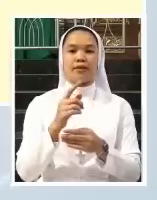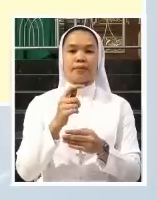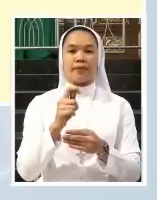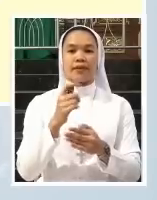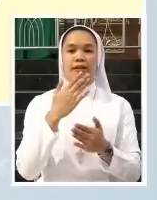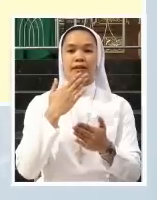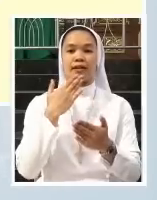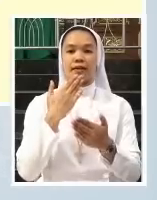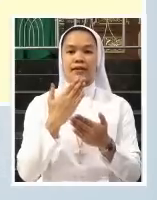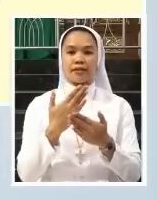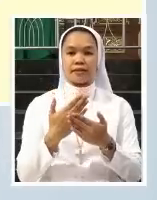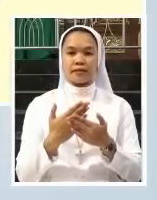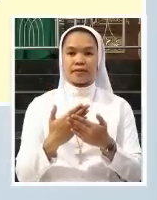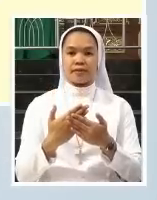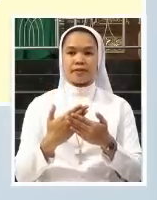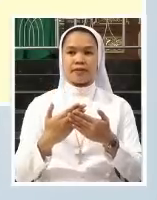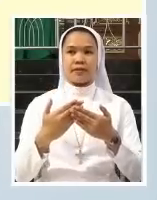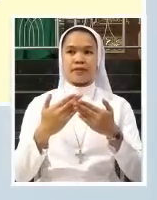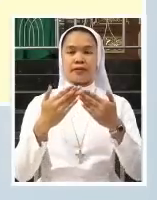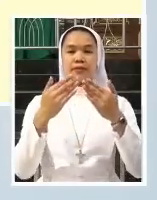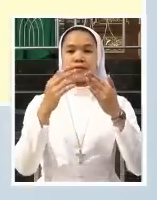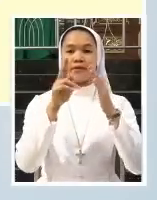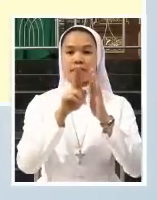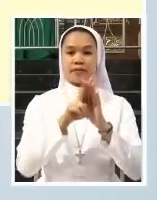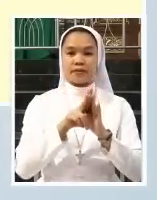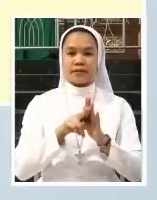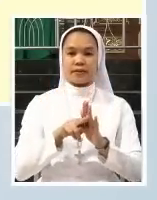kutangan ang